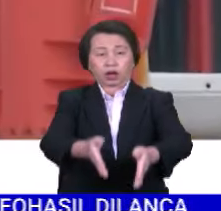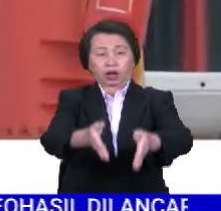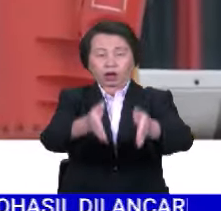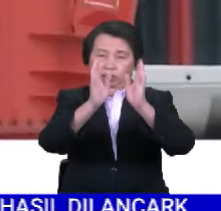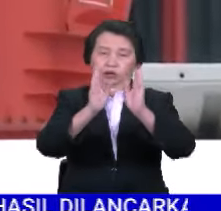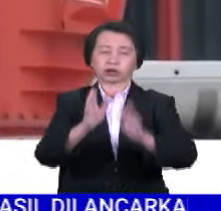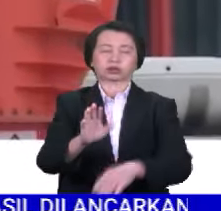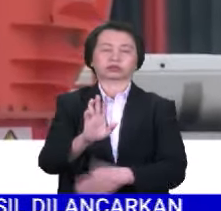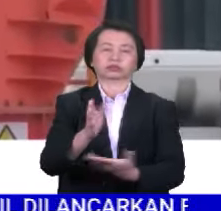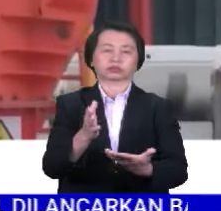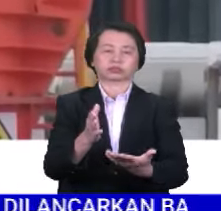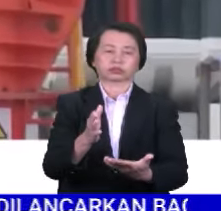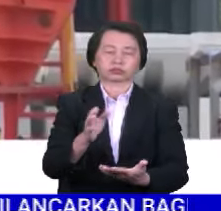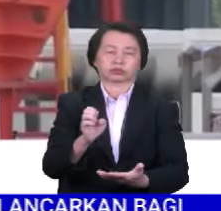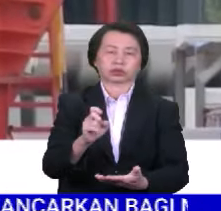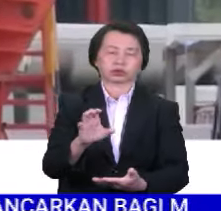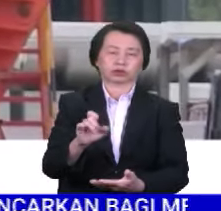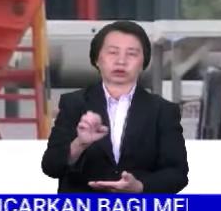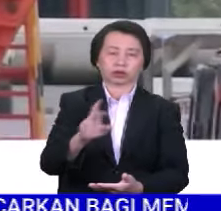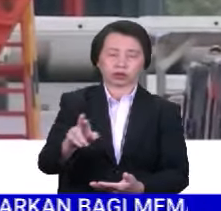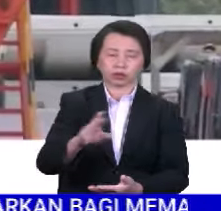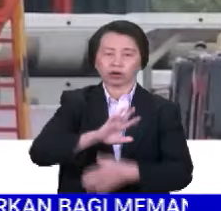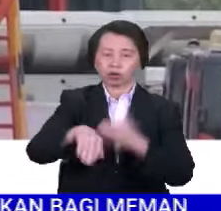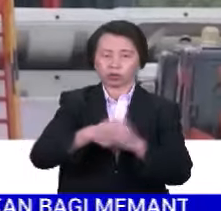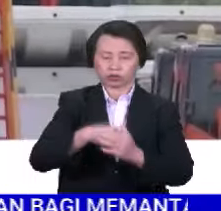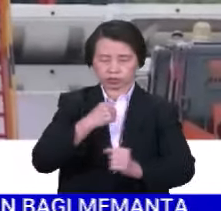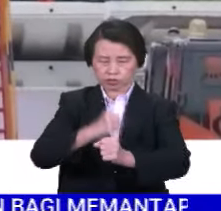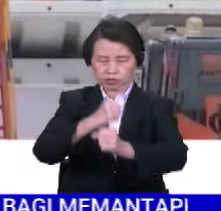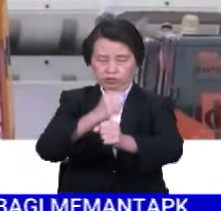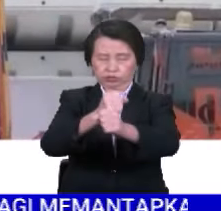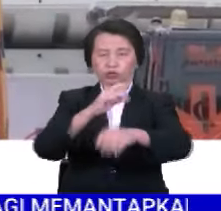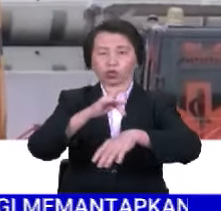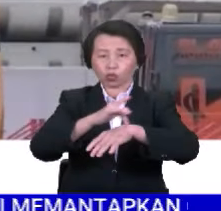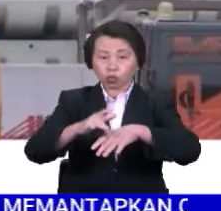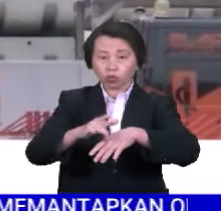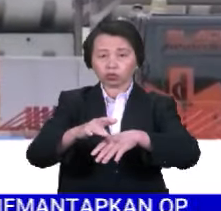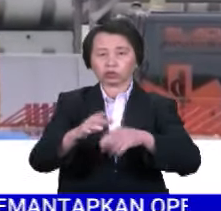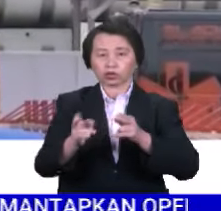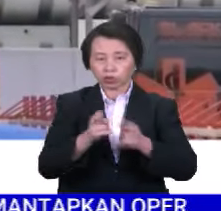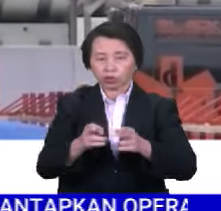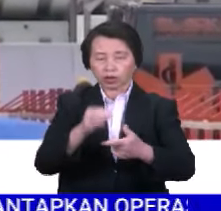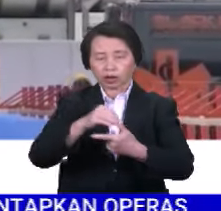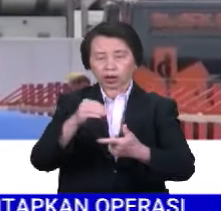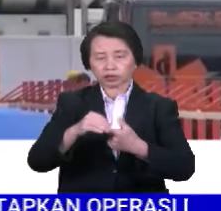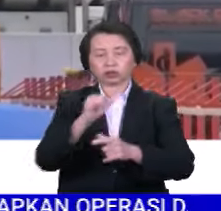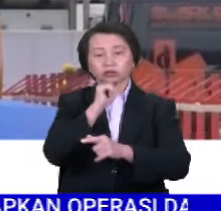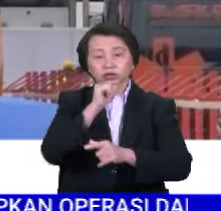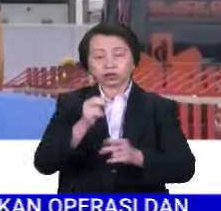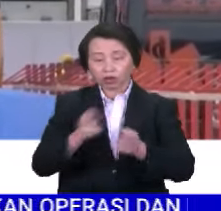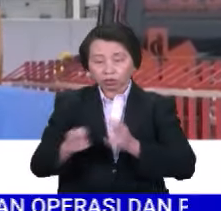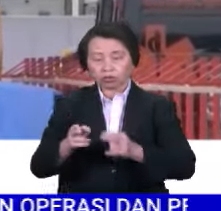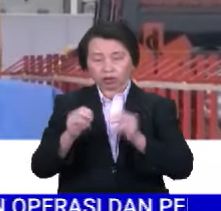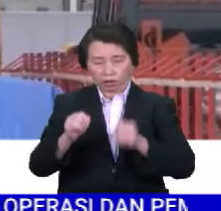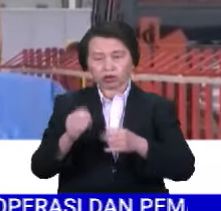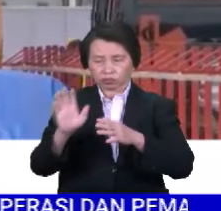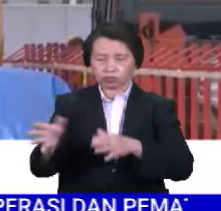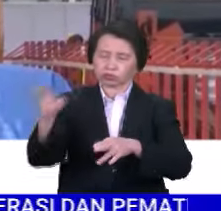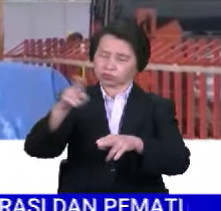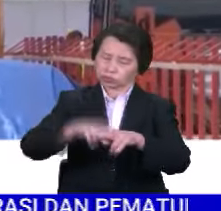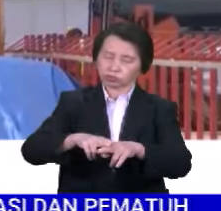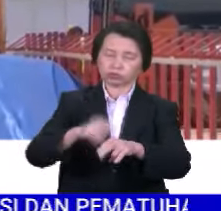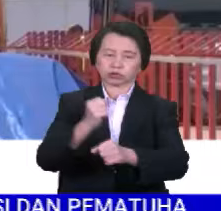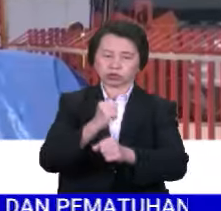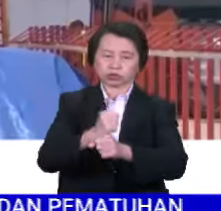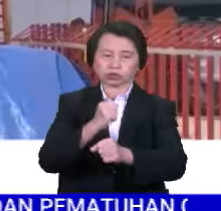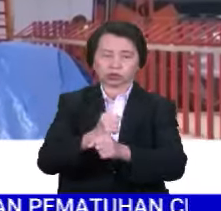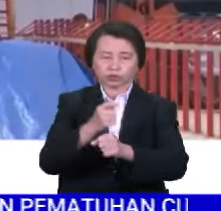optimis pelbagai kekosongan jawatan dalam bidang pengurusan dan bukan pengurusan akan dapat diisi serta memberi jaminan bahawa keperluan